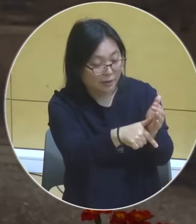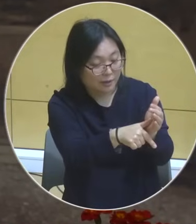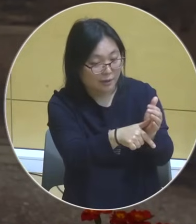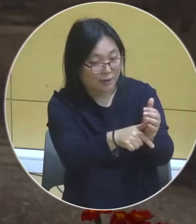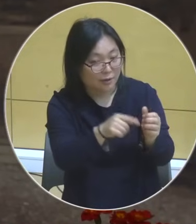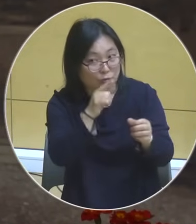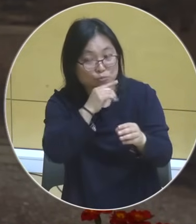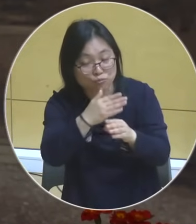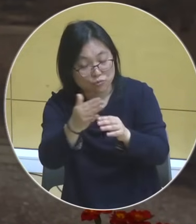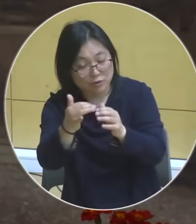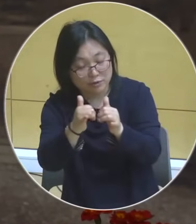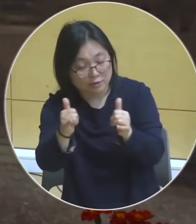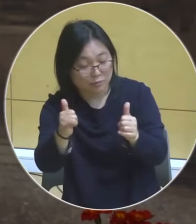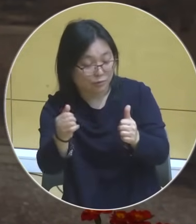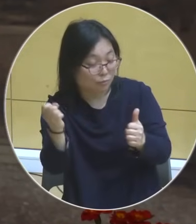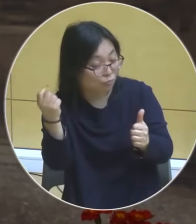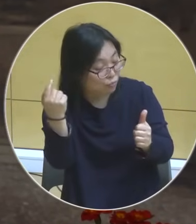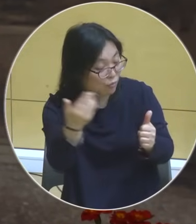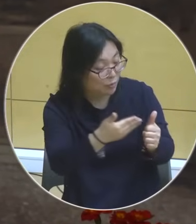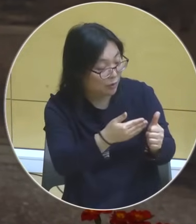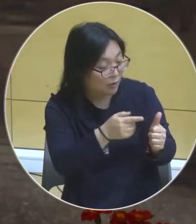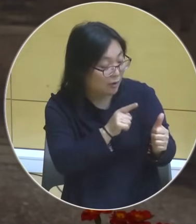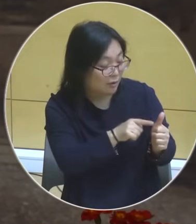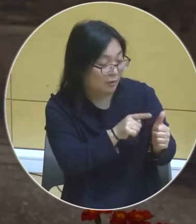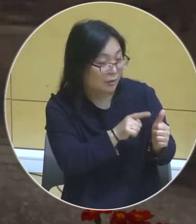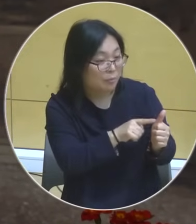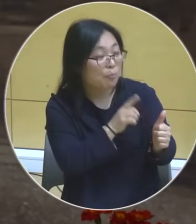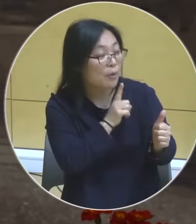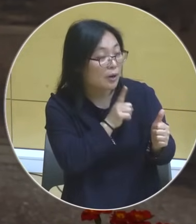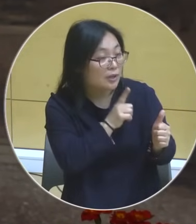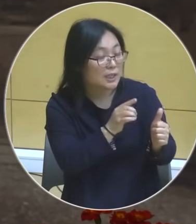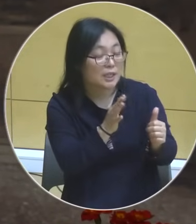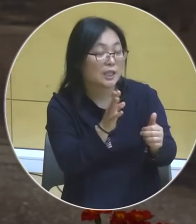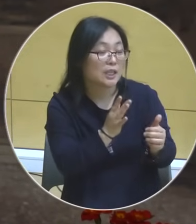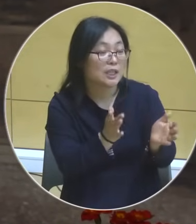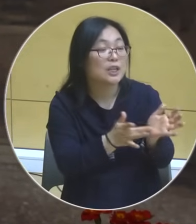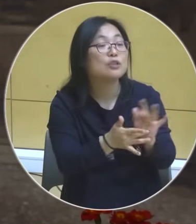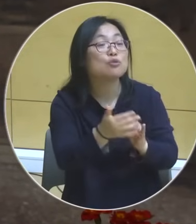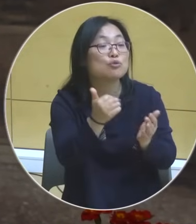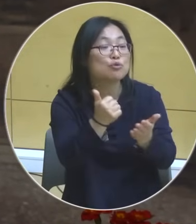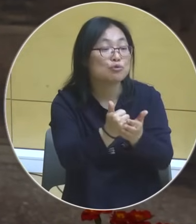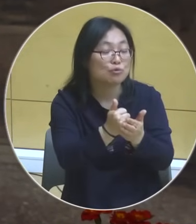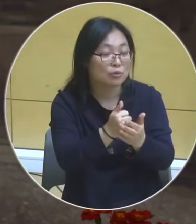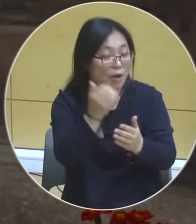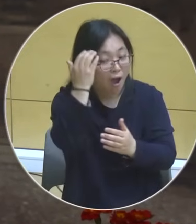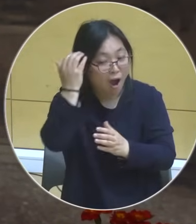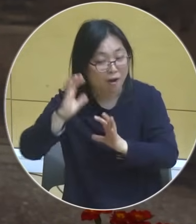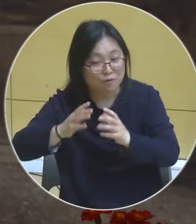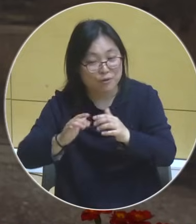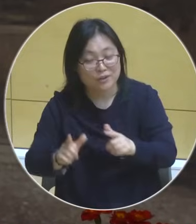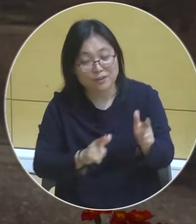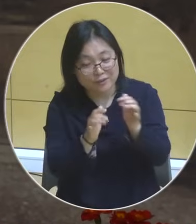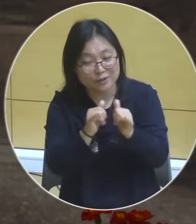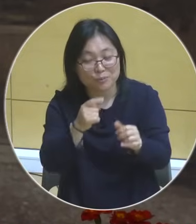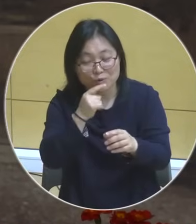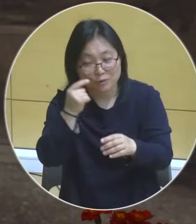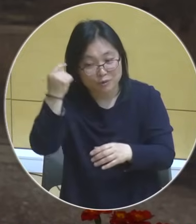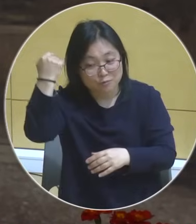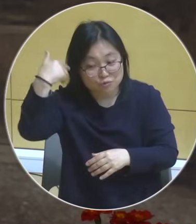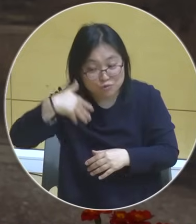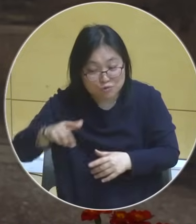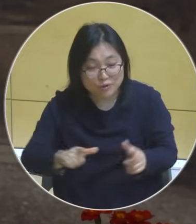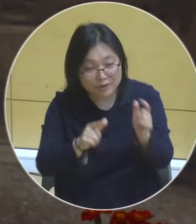갖고 물어봅니다. 배 선생이 말하는 그 예수라는 사람 말이요. 남조선에 사는 사람이요. 중국에 사는